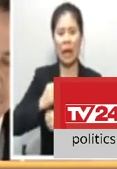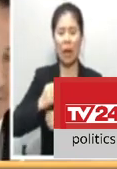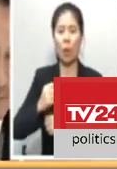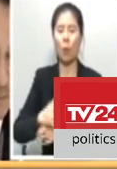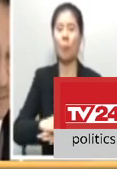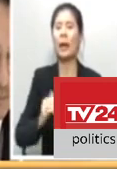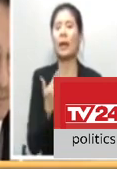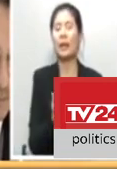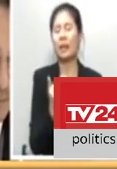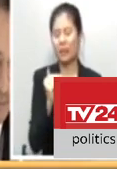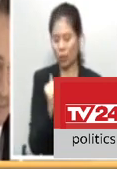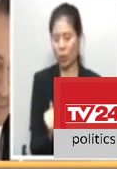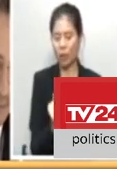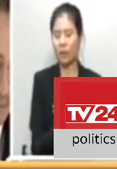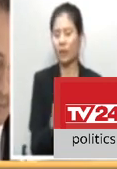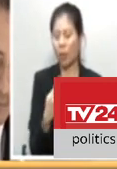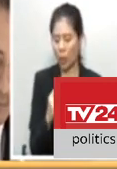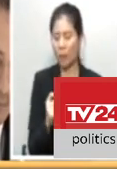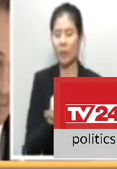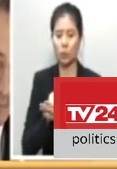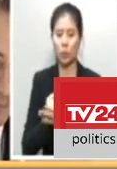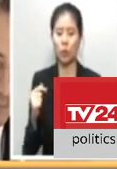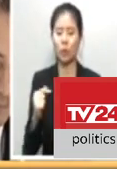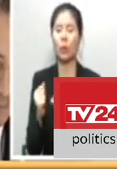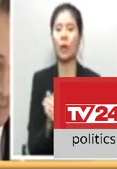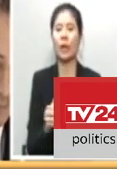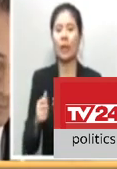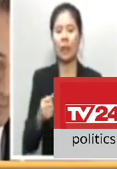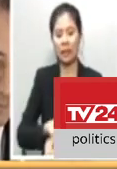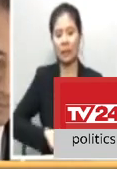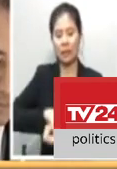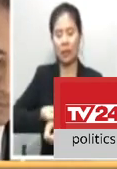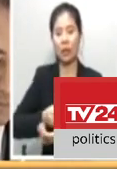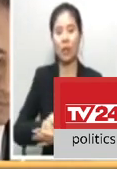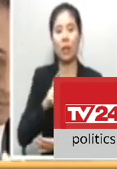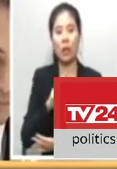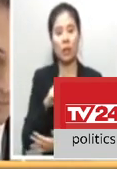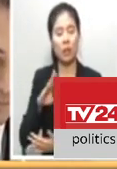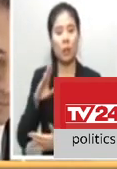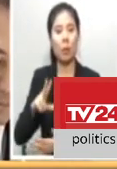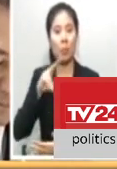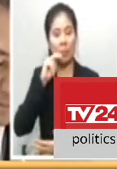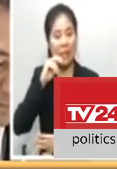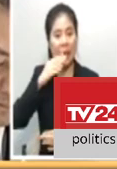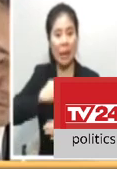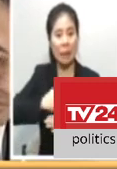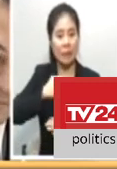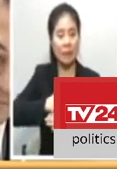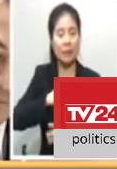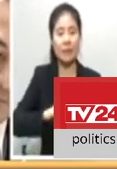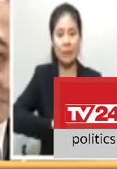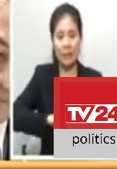าช่วยในเรื่องของเกษตรกรเนี่ยนะครับระบบชลประทานในเมืองไทยซึ่งจะเอื้ออำนว